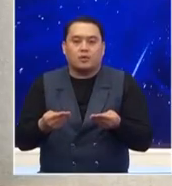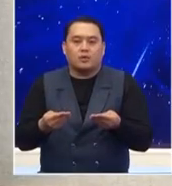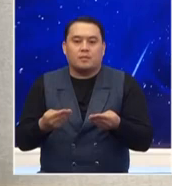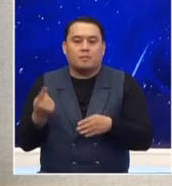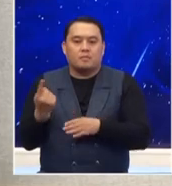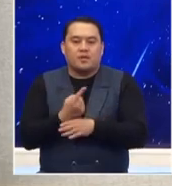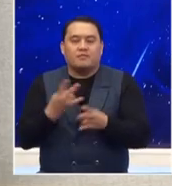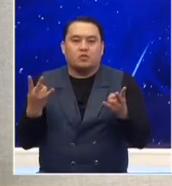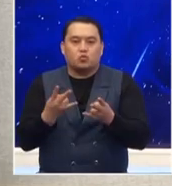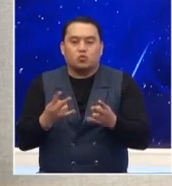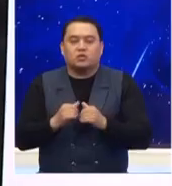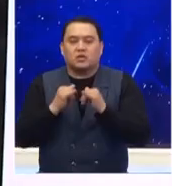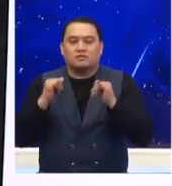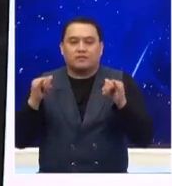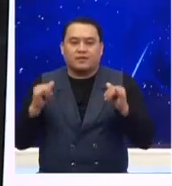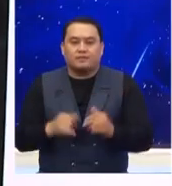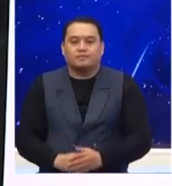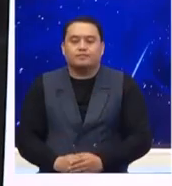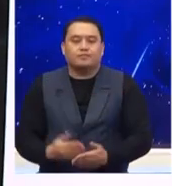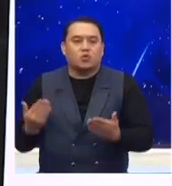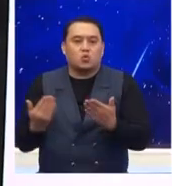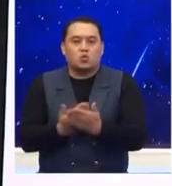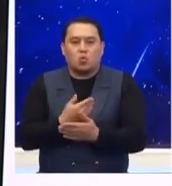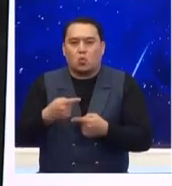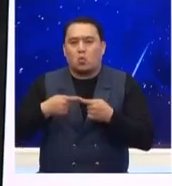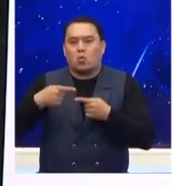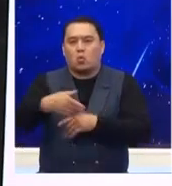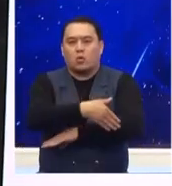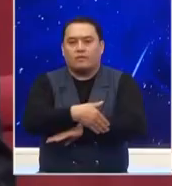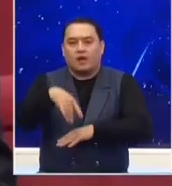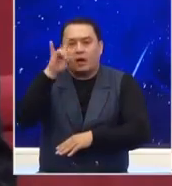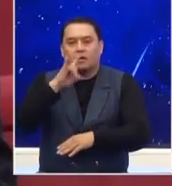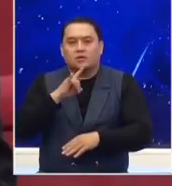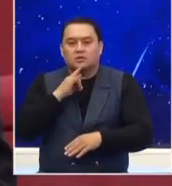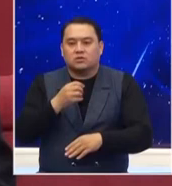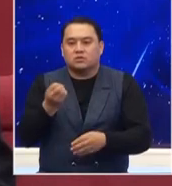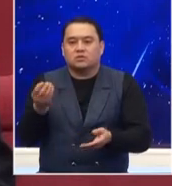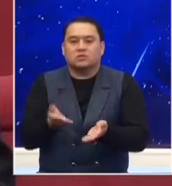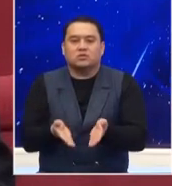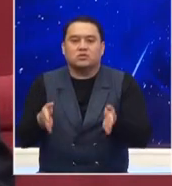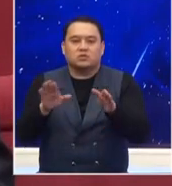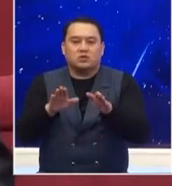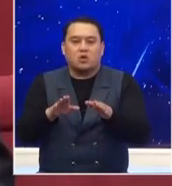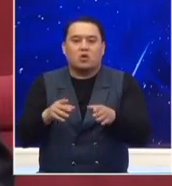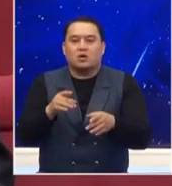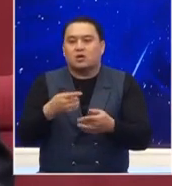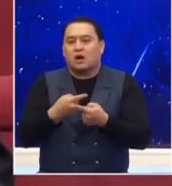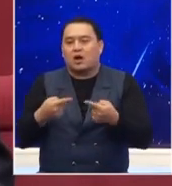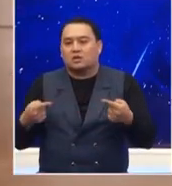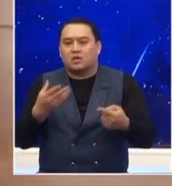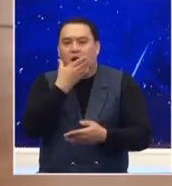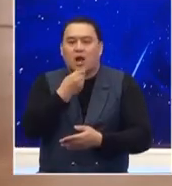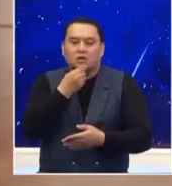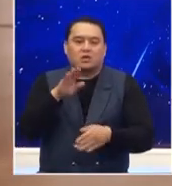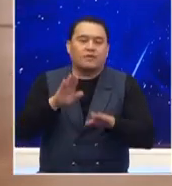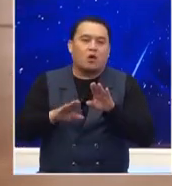надо развивать эти семьи. Новый сквер появится на самой длинной улице Казахстана. Цветочные клумбы, деревья, скамейки и различные инсталляции